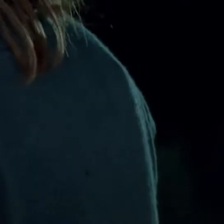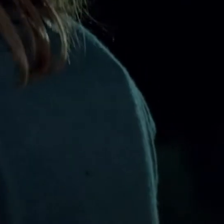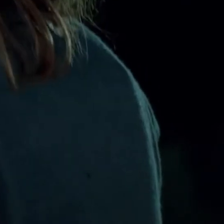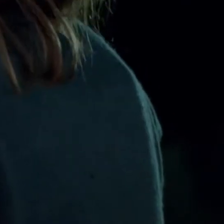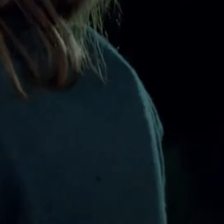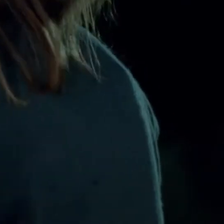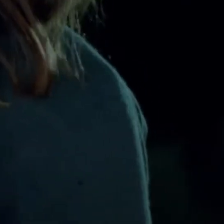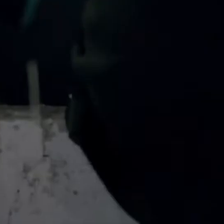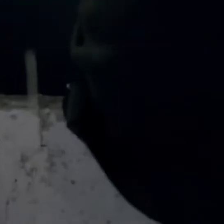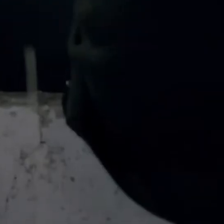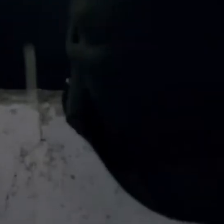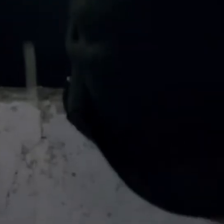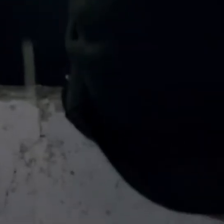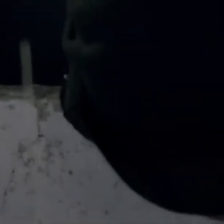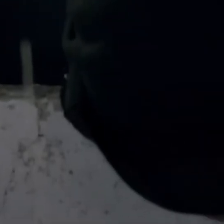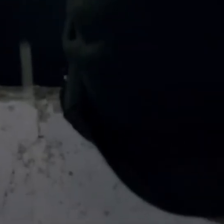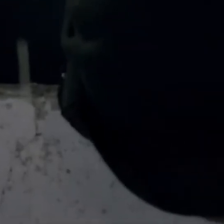elinden tuttu.